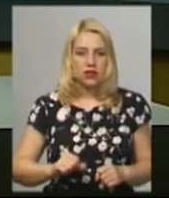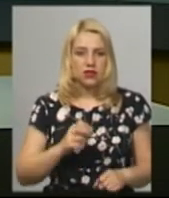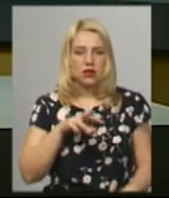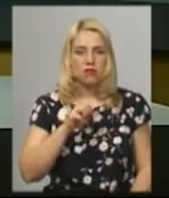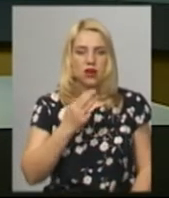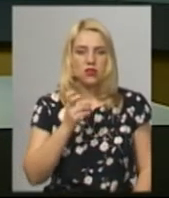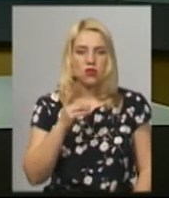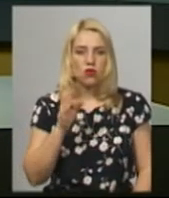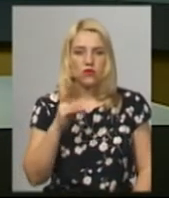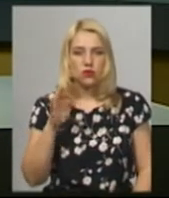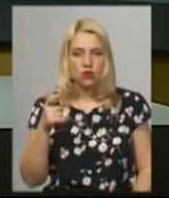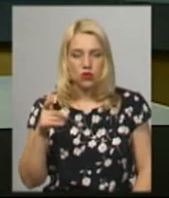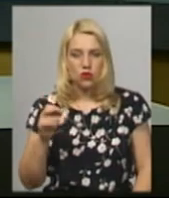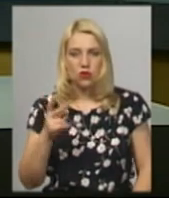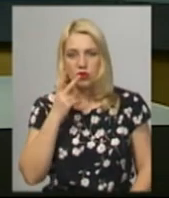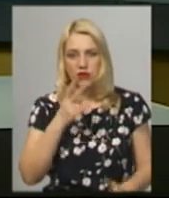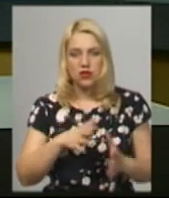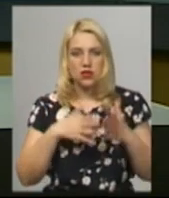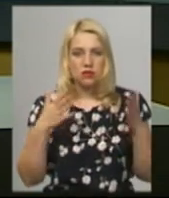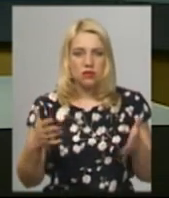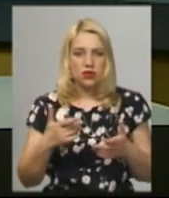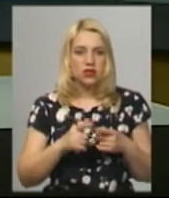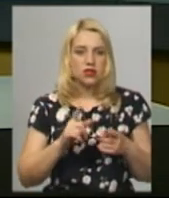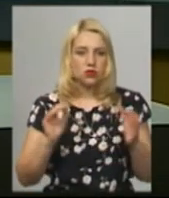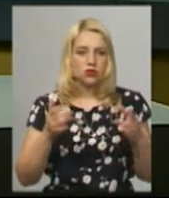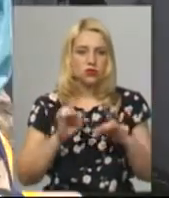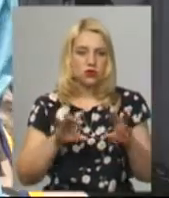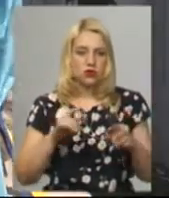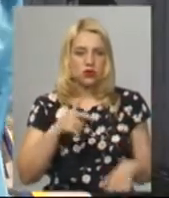Мишковського. Більше дивіться у сюжеті Андрія Гуменного.